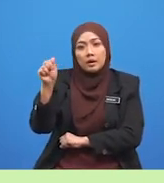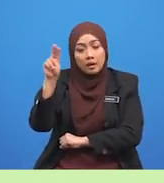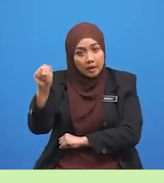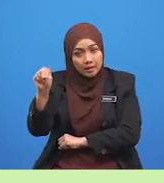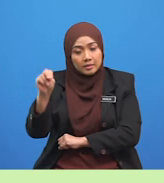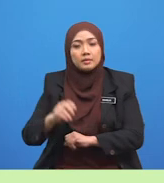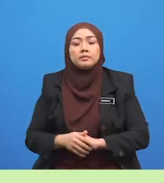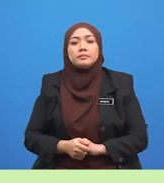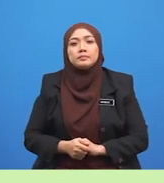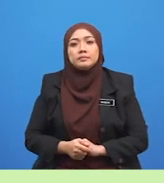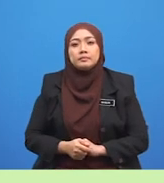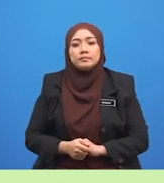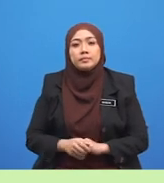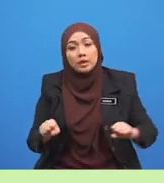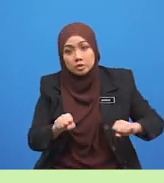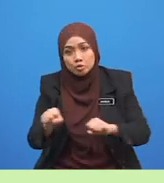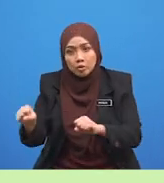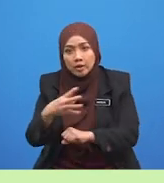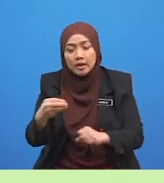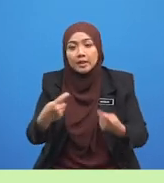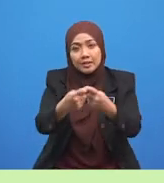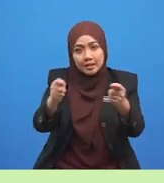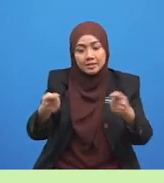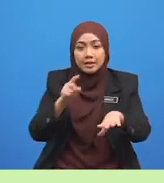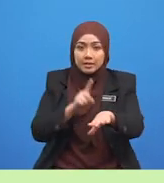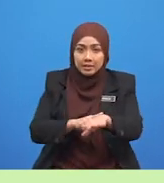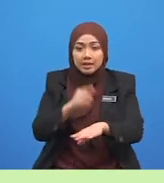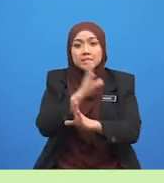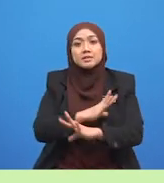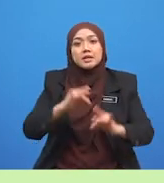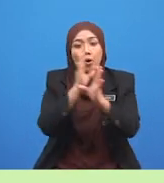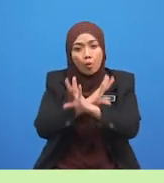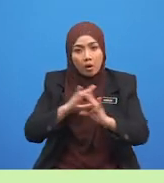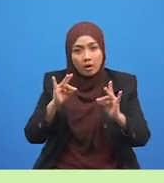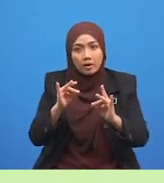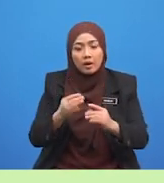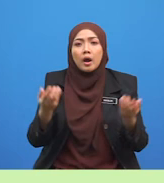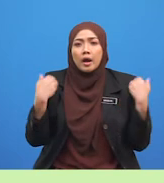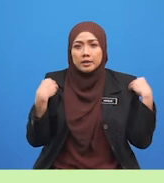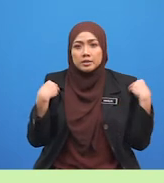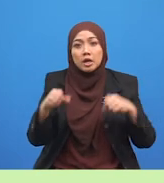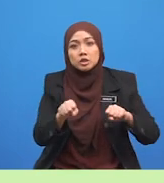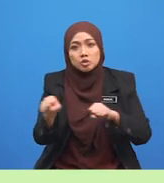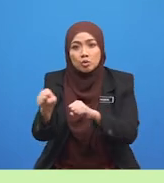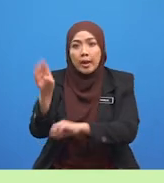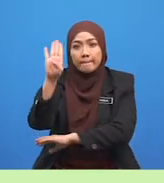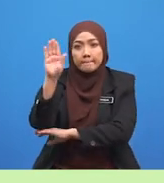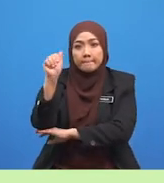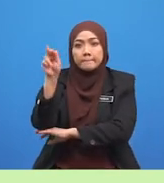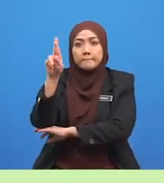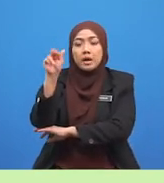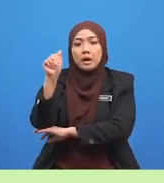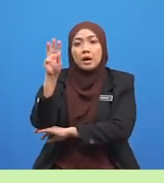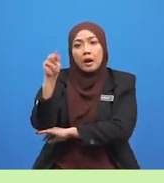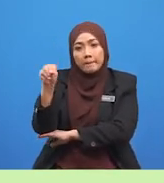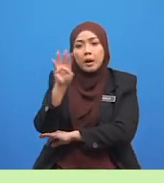Seterusnya ialah sungai dan tasik di negeri Sarawak. Terdapat Sungai Baram yang panjangnya